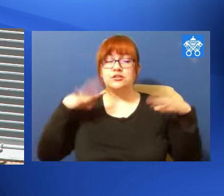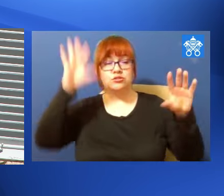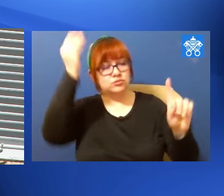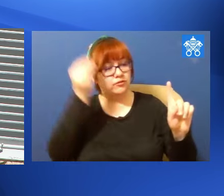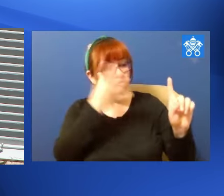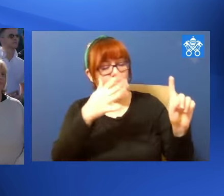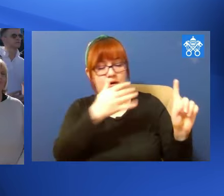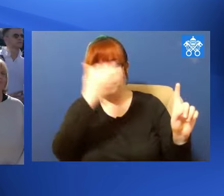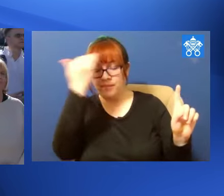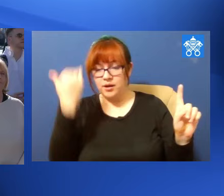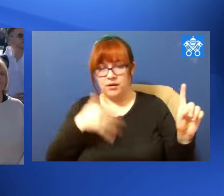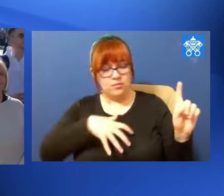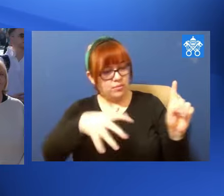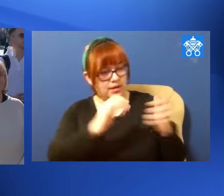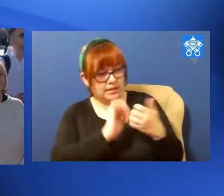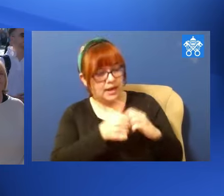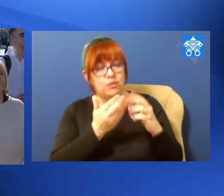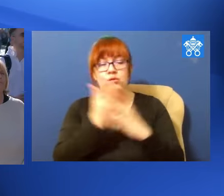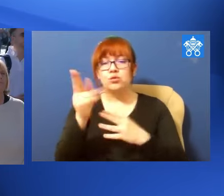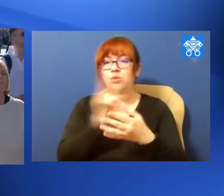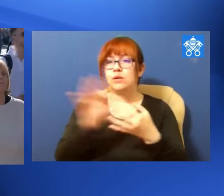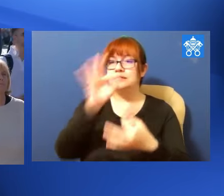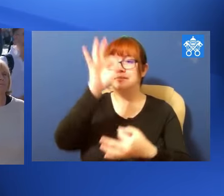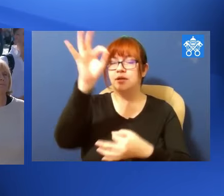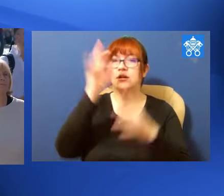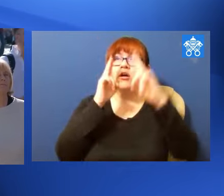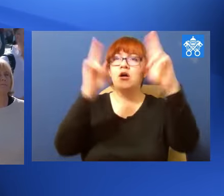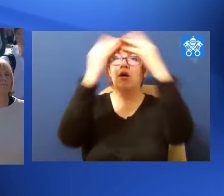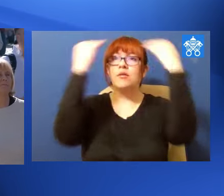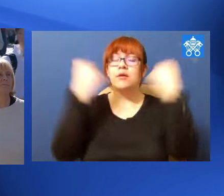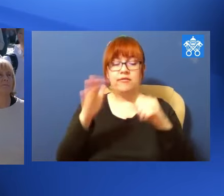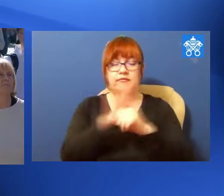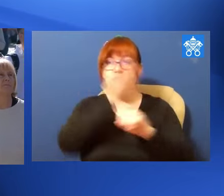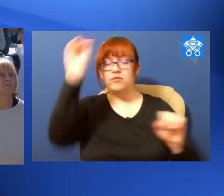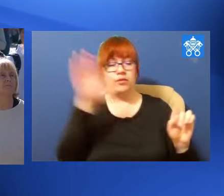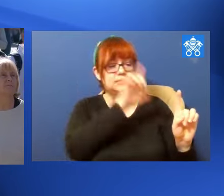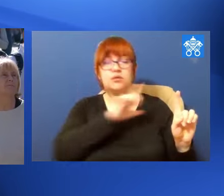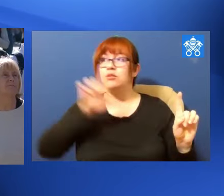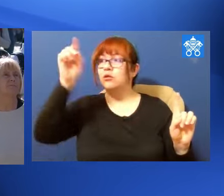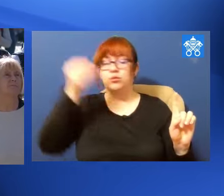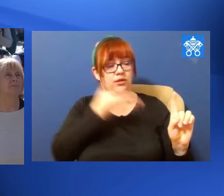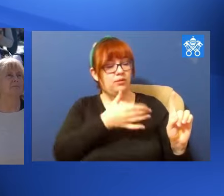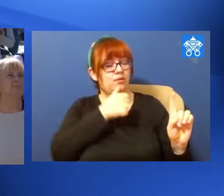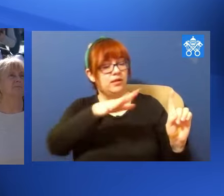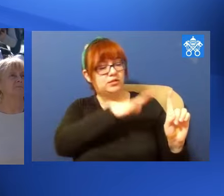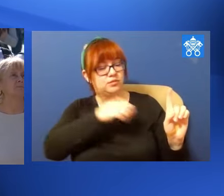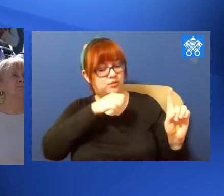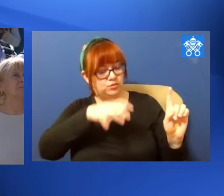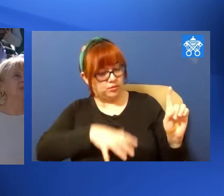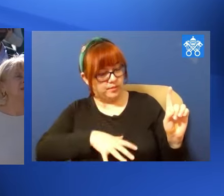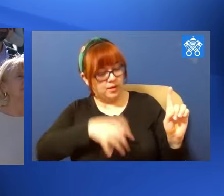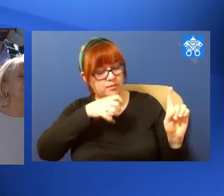Espiritu Santo. Ave Maria, gratia plena, Dominos Tecum, benedicta tui mulieribus et benedictus fustus venti tui Jesus.